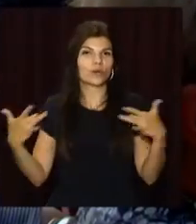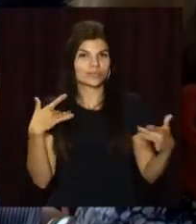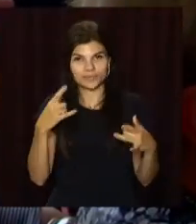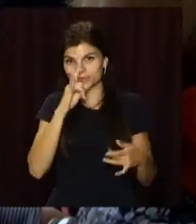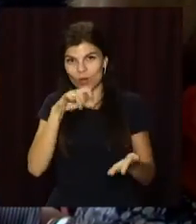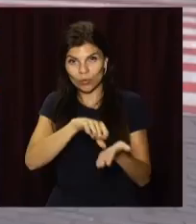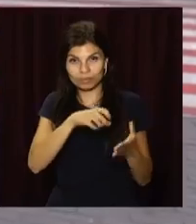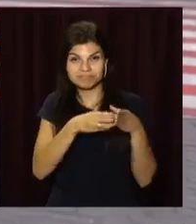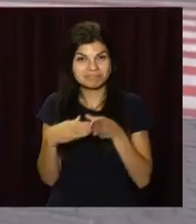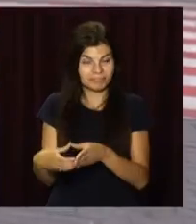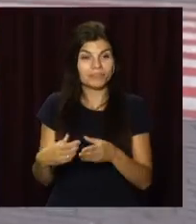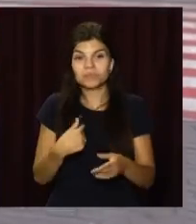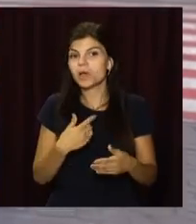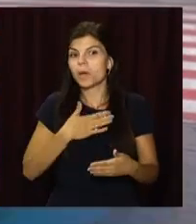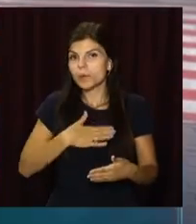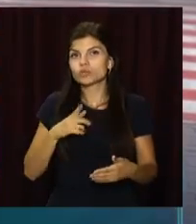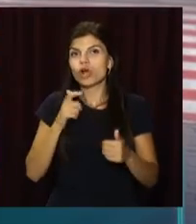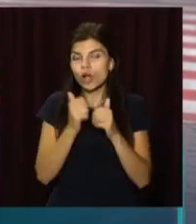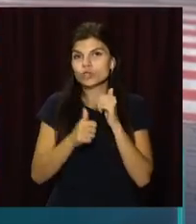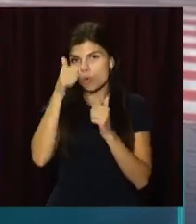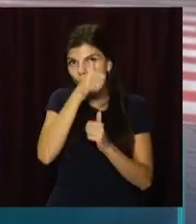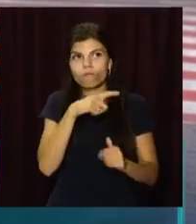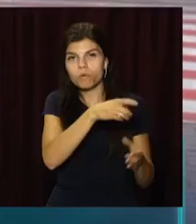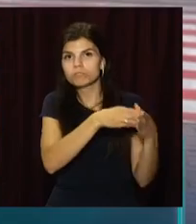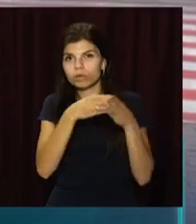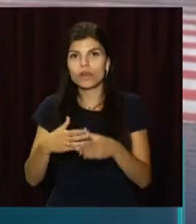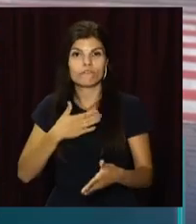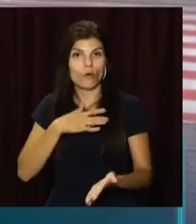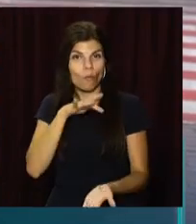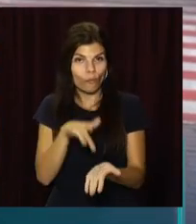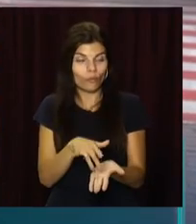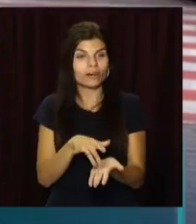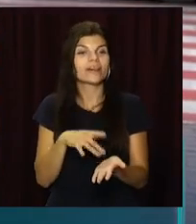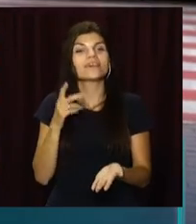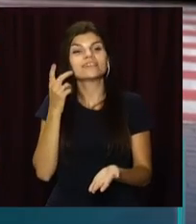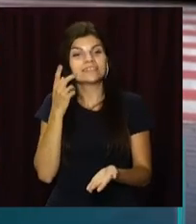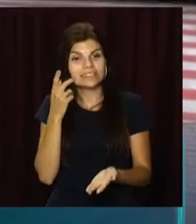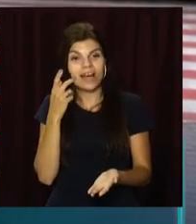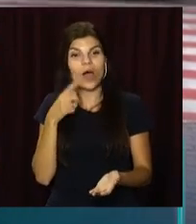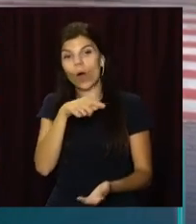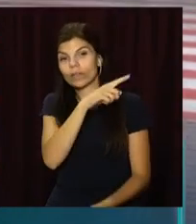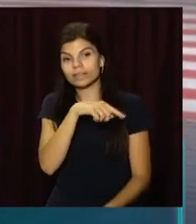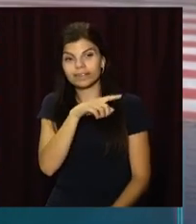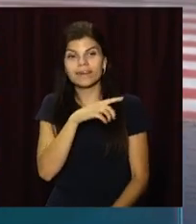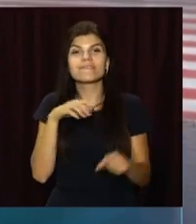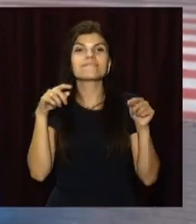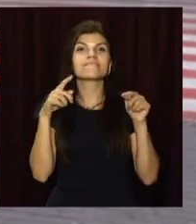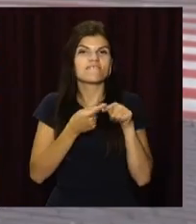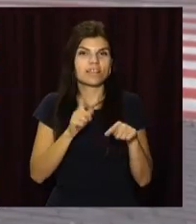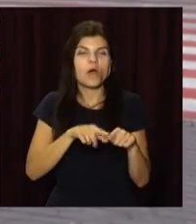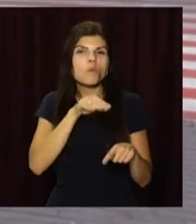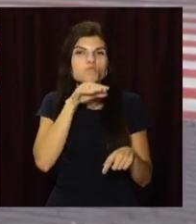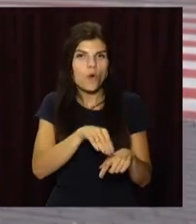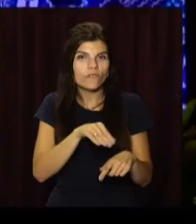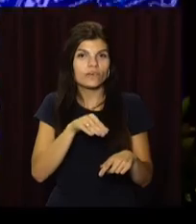Дуже приємно, що кожен рік в цей день вони приїжджають в наш міст. Завжди вони в цьому